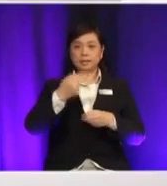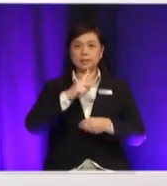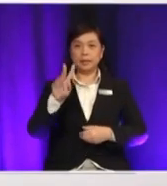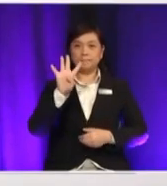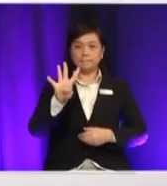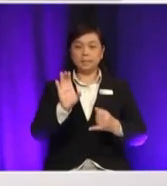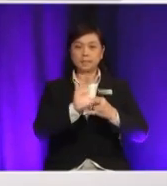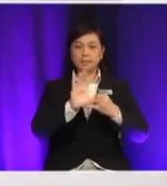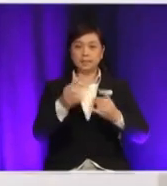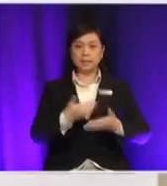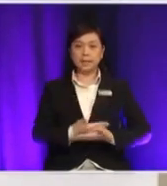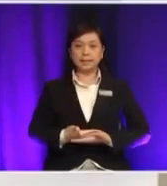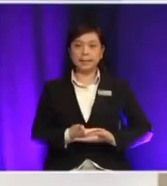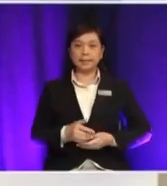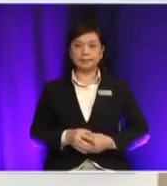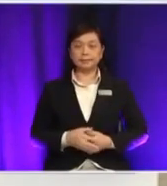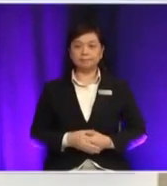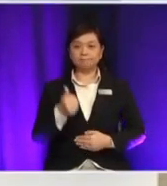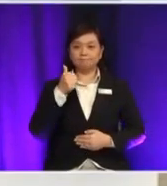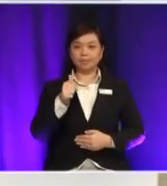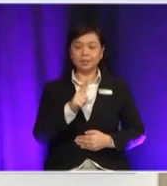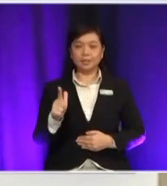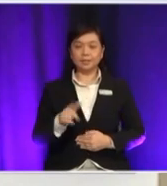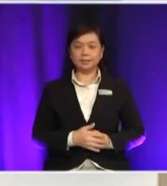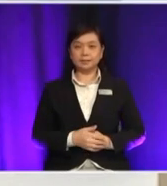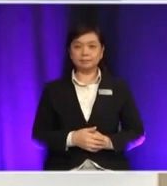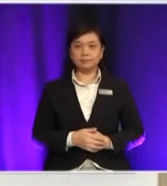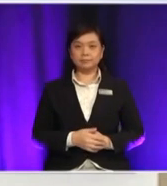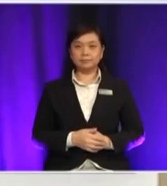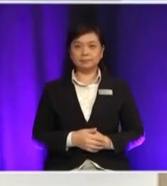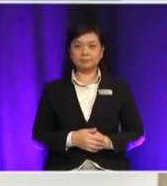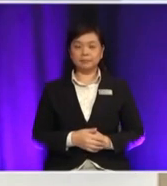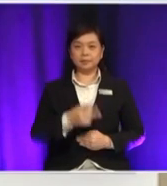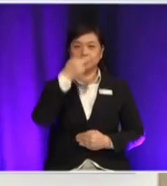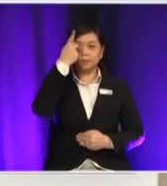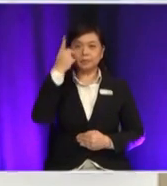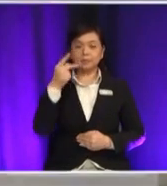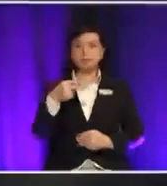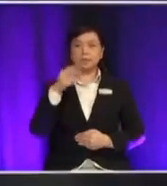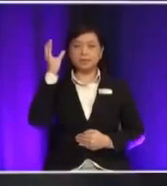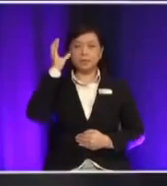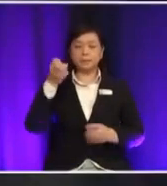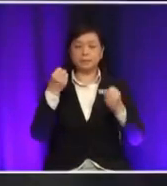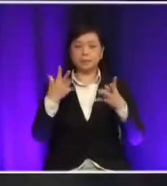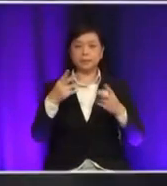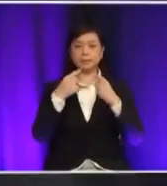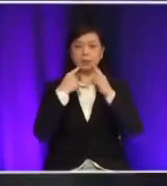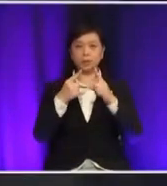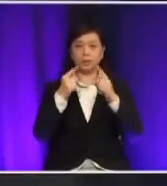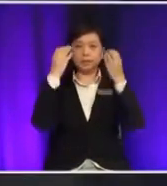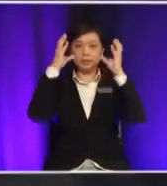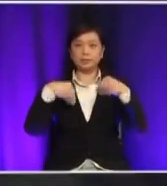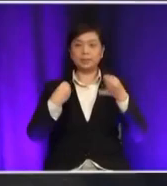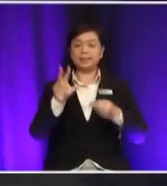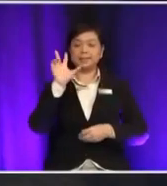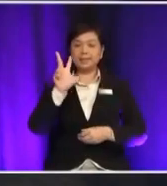sel anak bagus banyak jawab soal coba gila tiga coklat serentak ya